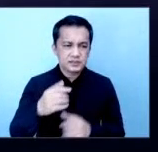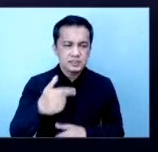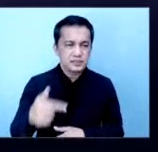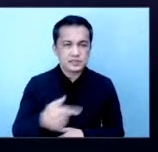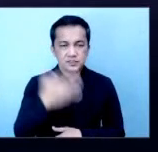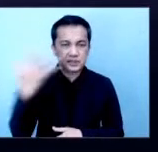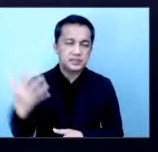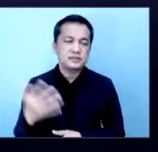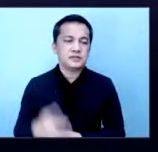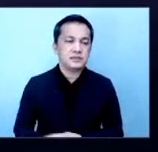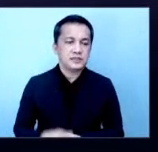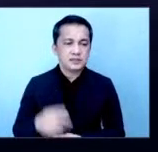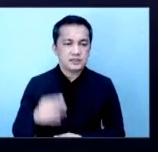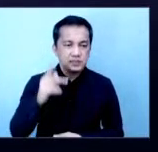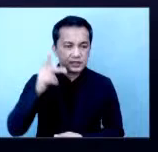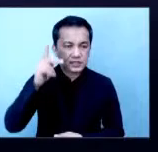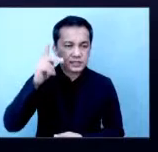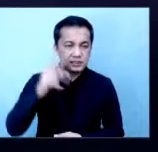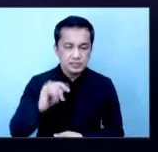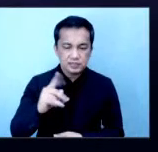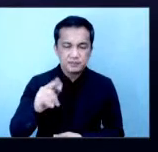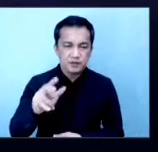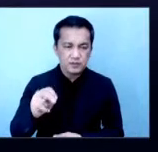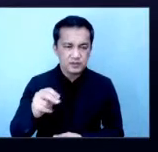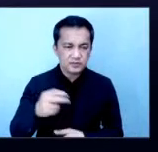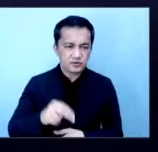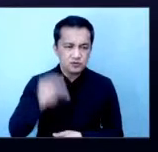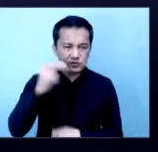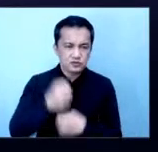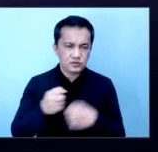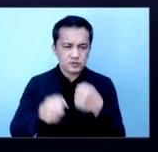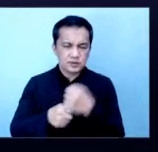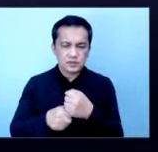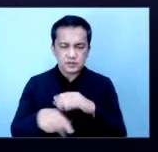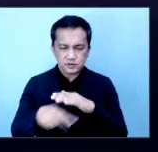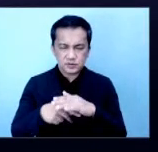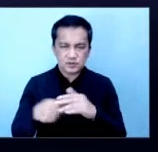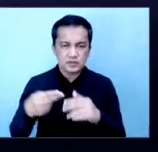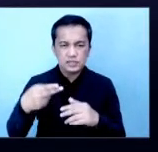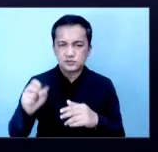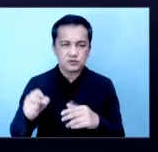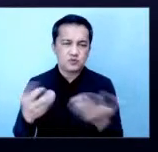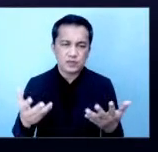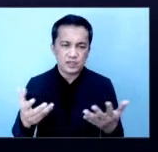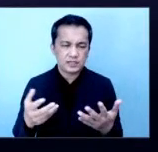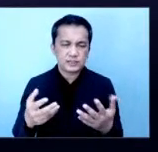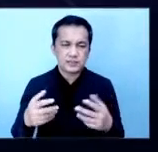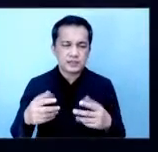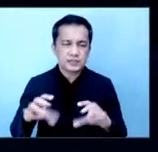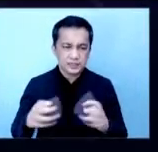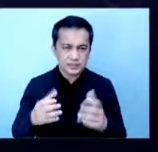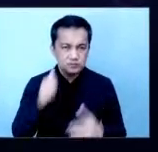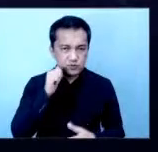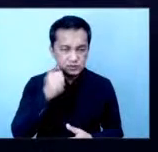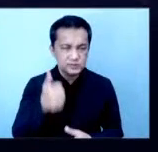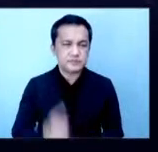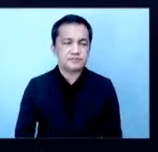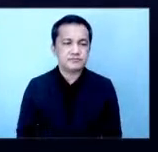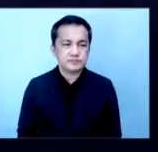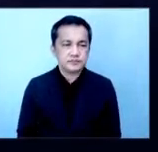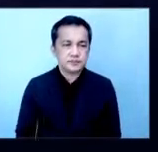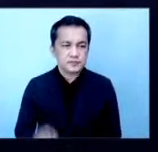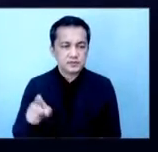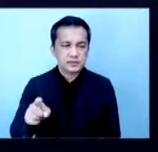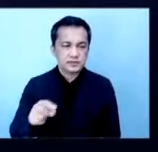sa Kidapawan City sa North Cotabato, mula preschool hanggang senior high school, ang walang physical classes bukas. Matindi rin ang init sa